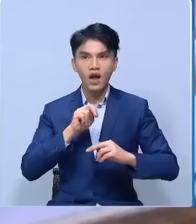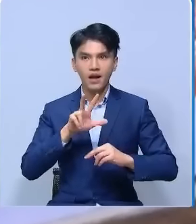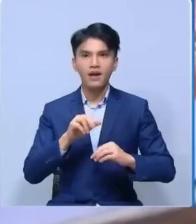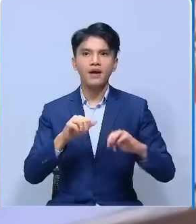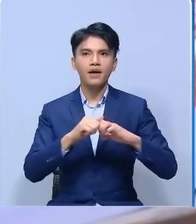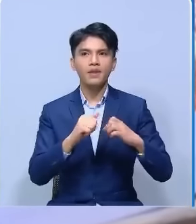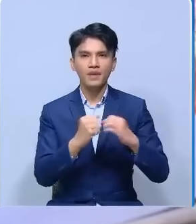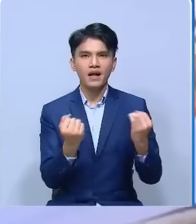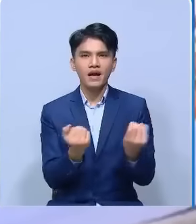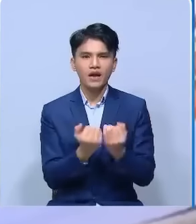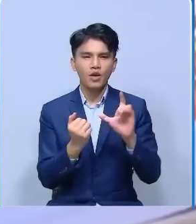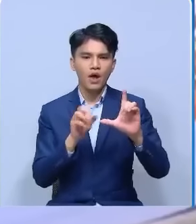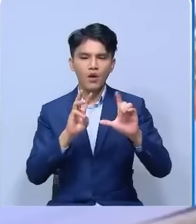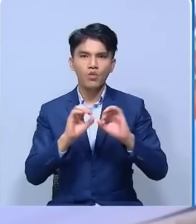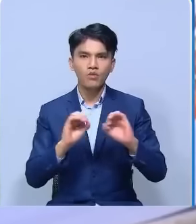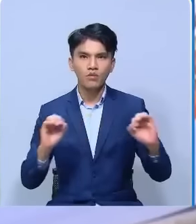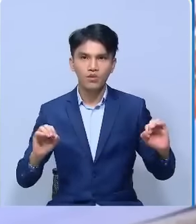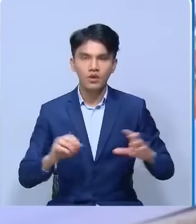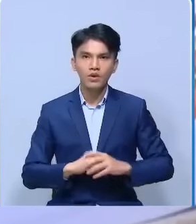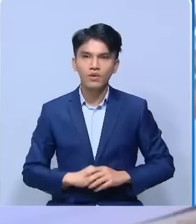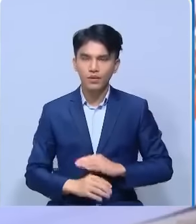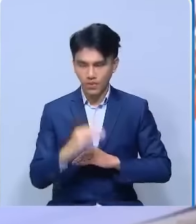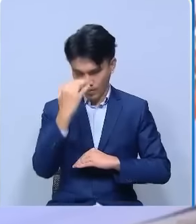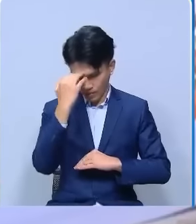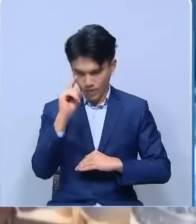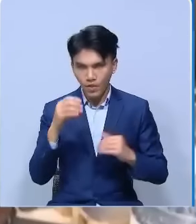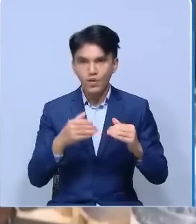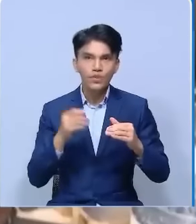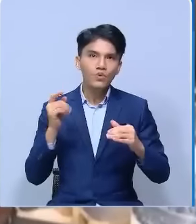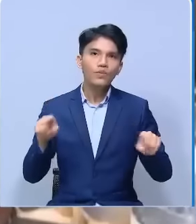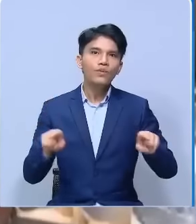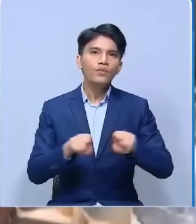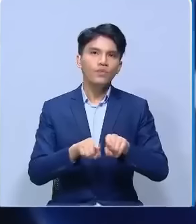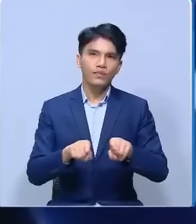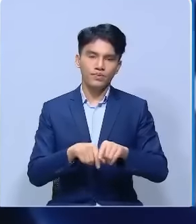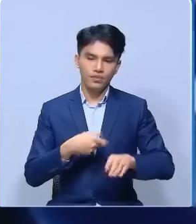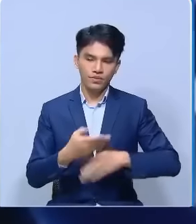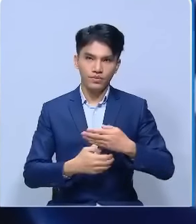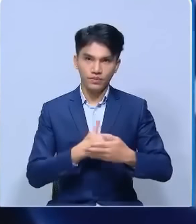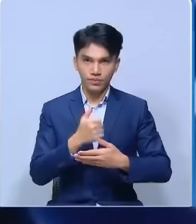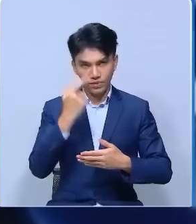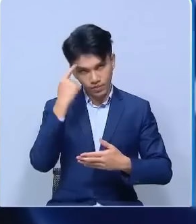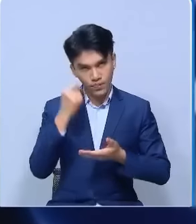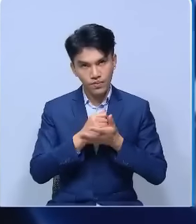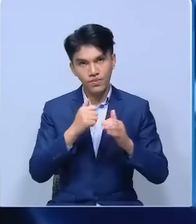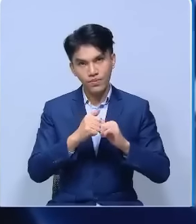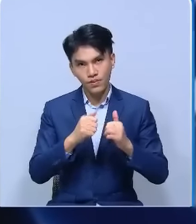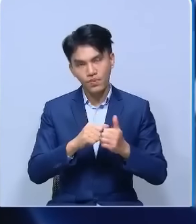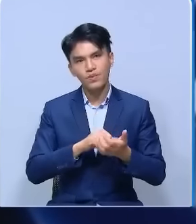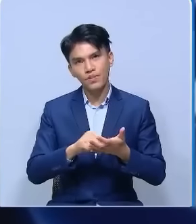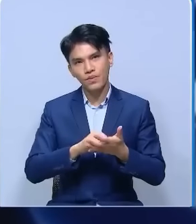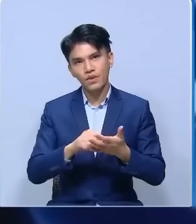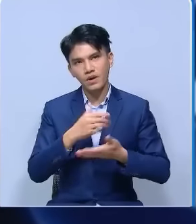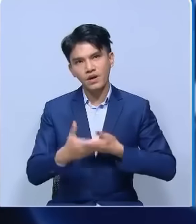กระทบกับ L6 ก็คือไอ้ตัวขายสลาก6หลักเพราะเป็นลูกค้ากลุ่มเดียวกันยังไงก็ขายได้แล้วน่าจะช่วยแก้ปัญหาขายสลากเกินรา